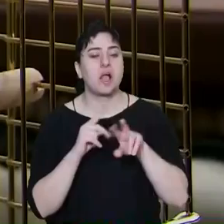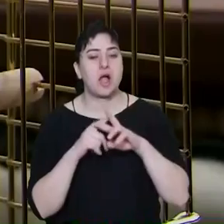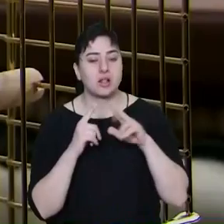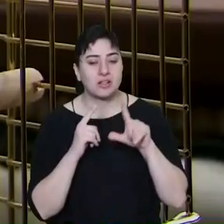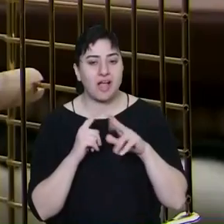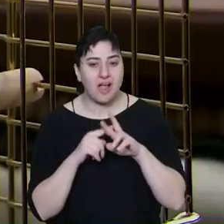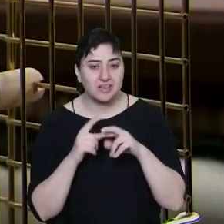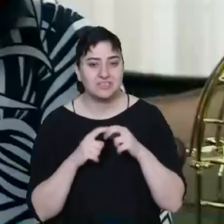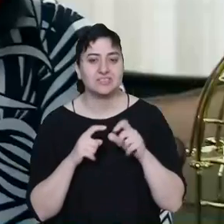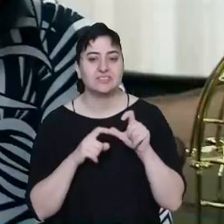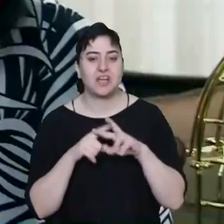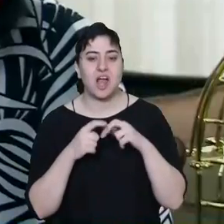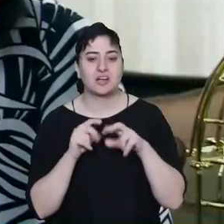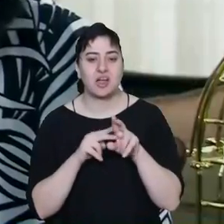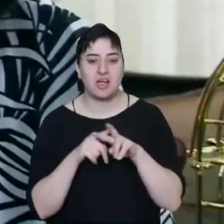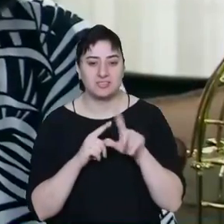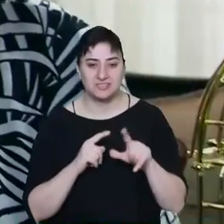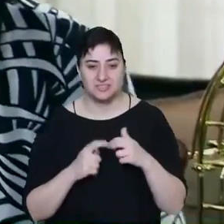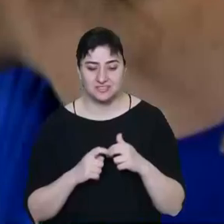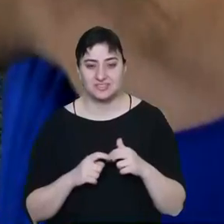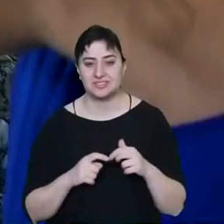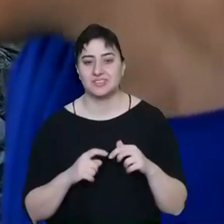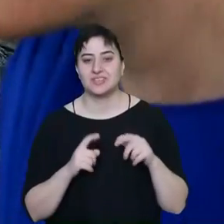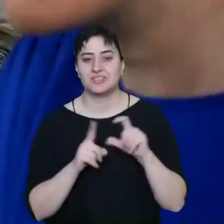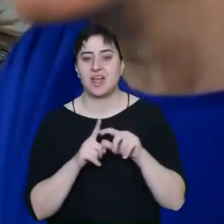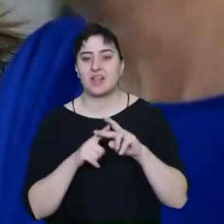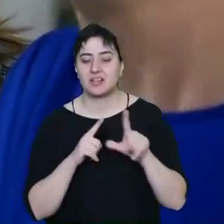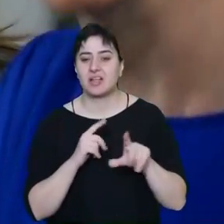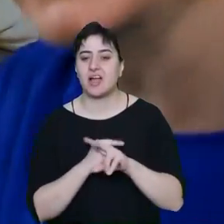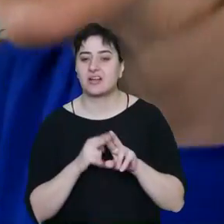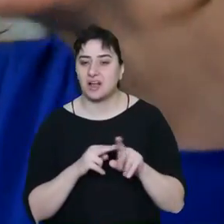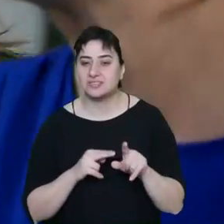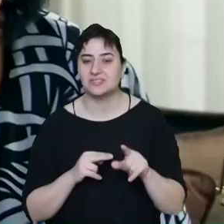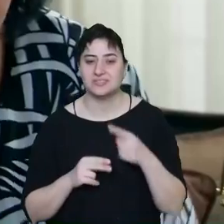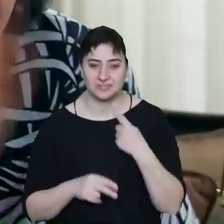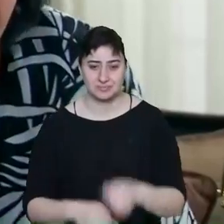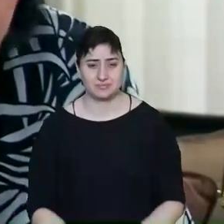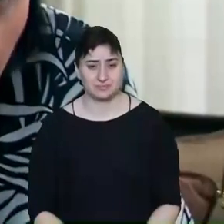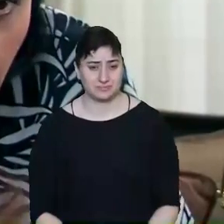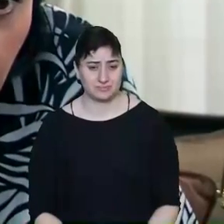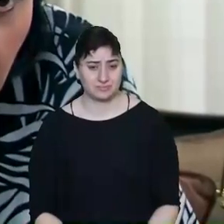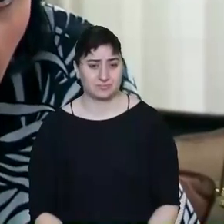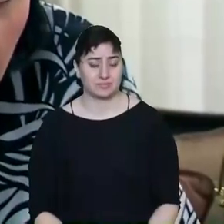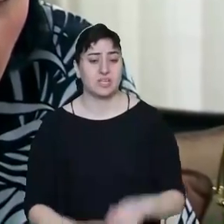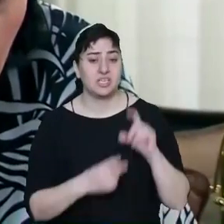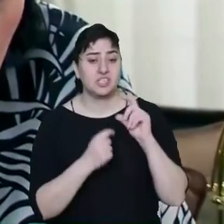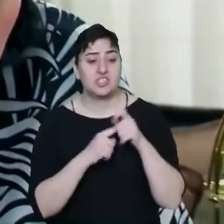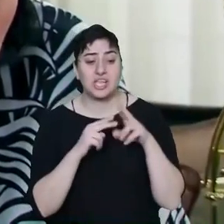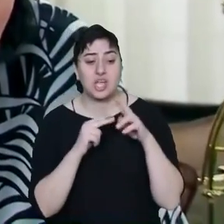Dal kalkar, kartal sarkar. Dal kalkar, kartal sarkar. Peki.